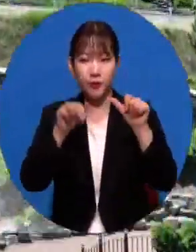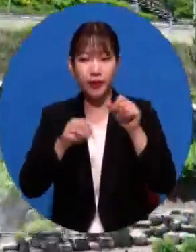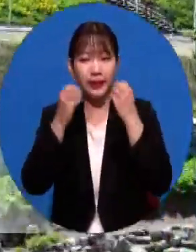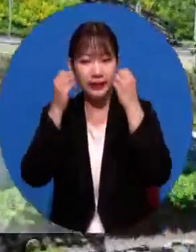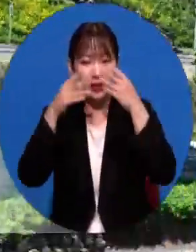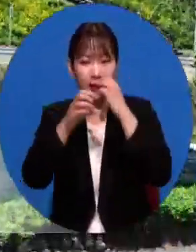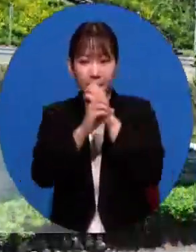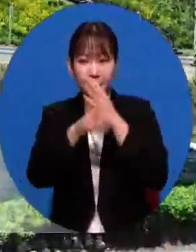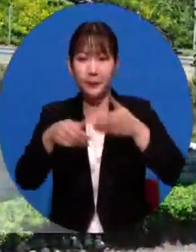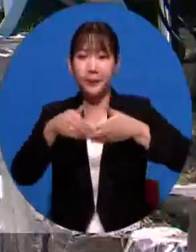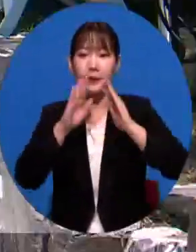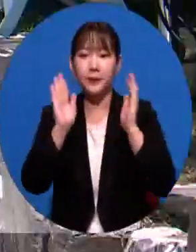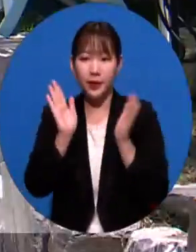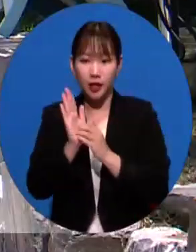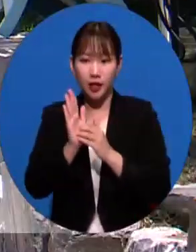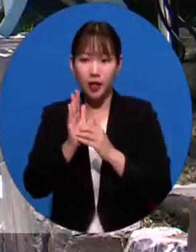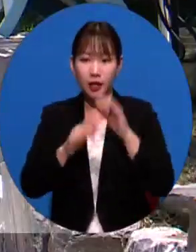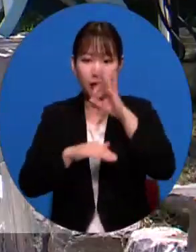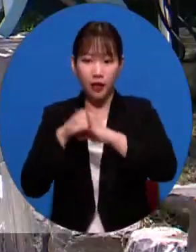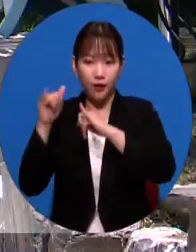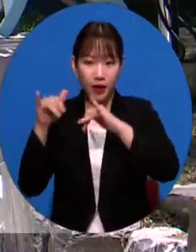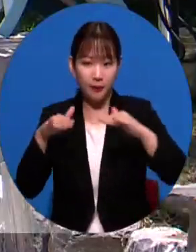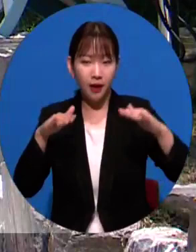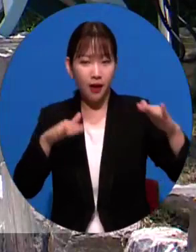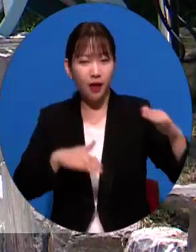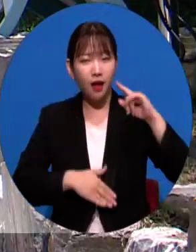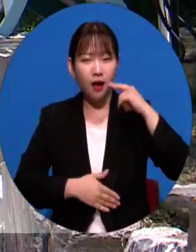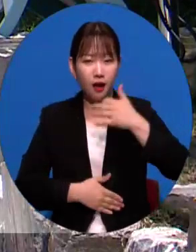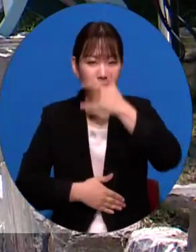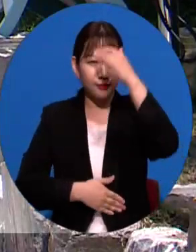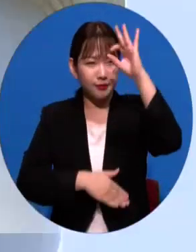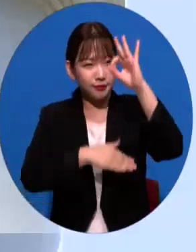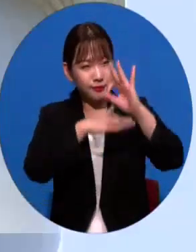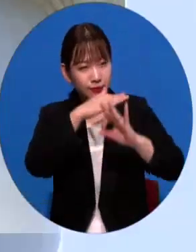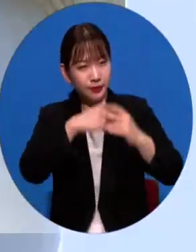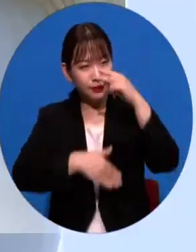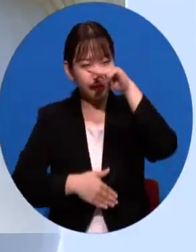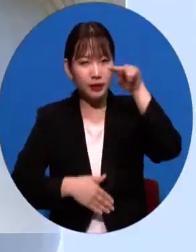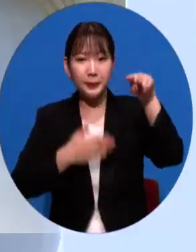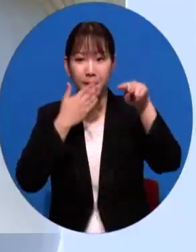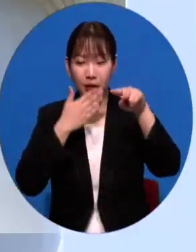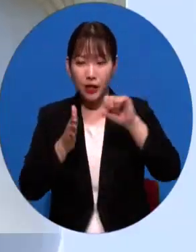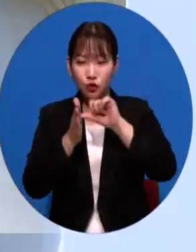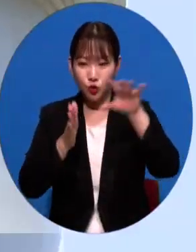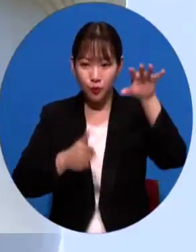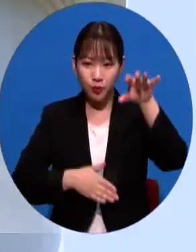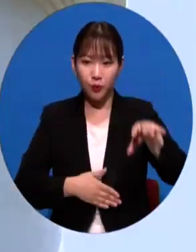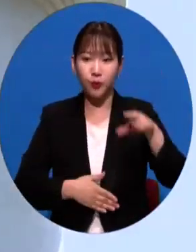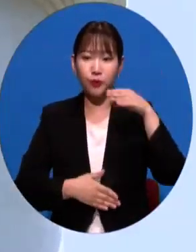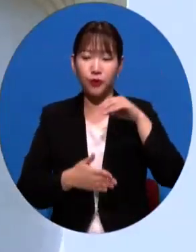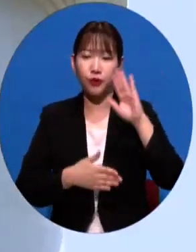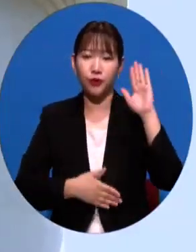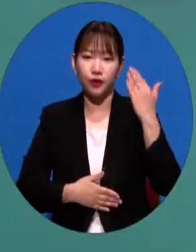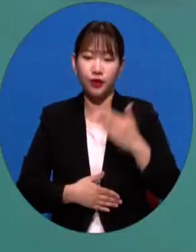등대가 건립되면서 서해바다의 환상적인 일몰을 감상할 수 있는 해넘이 명소로 자리